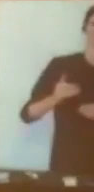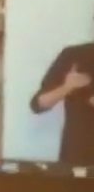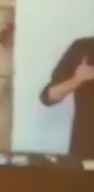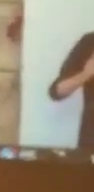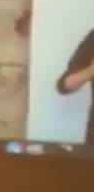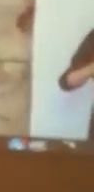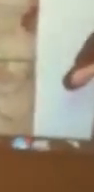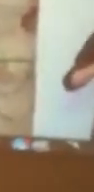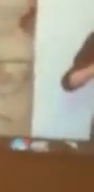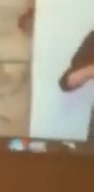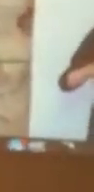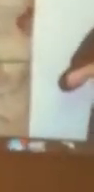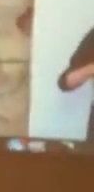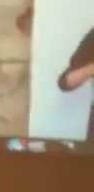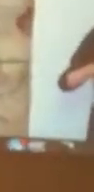werden?